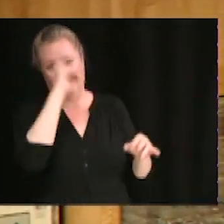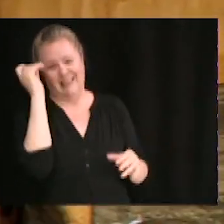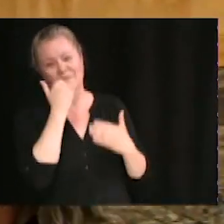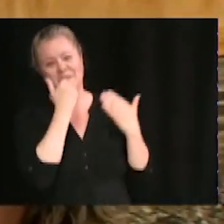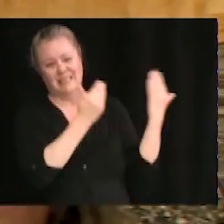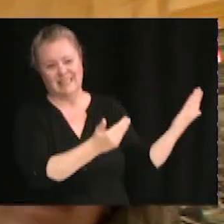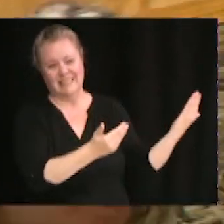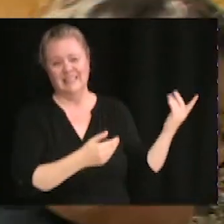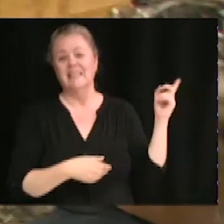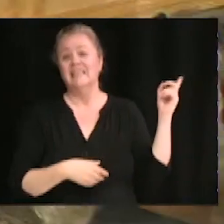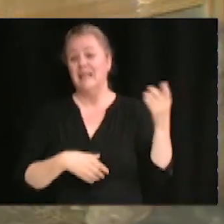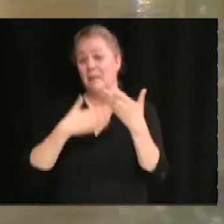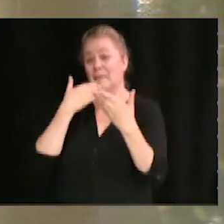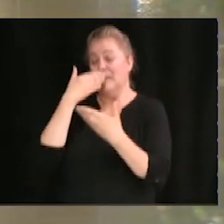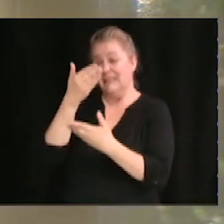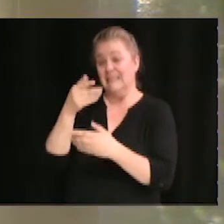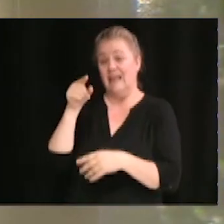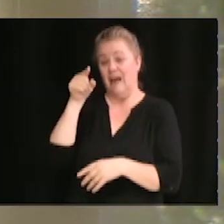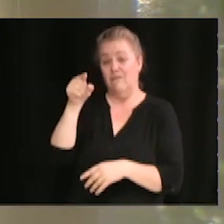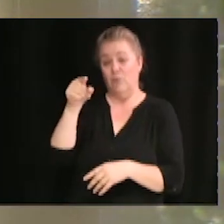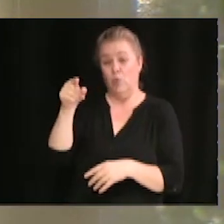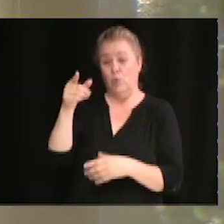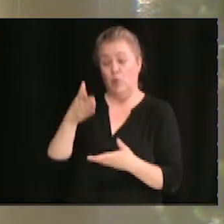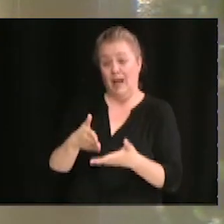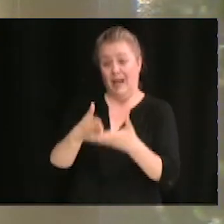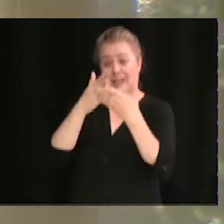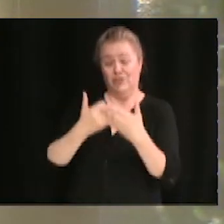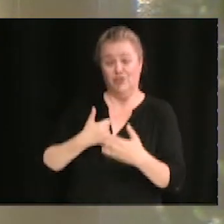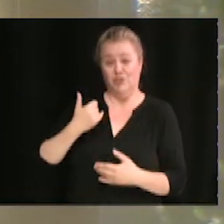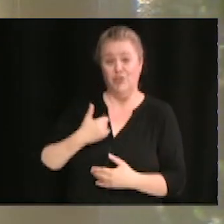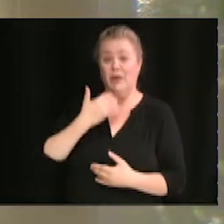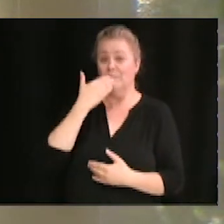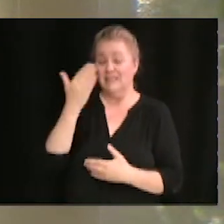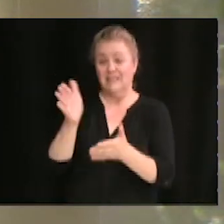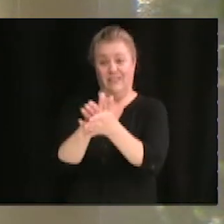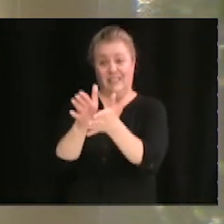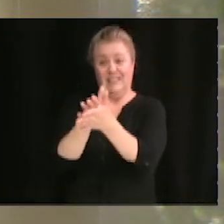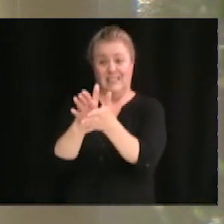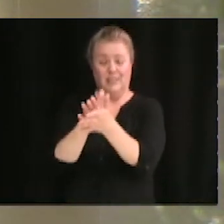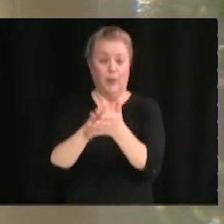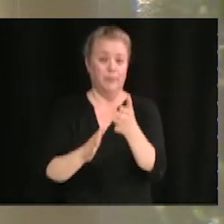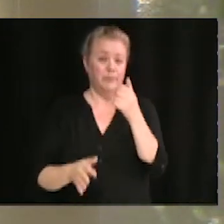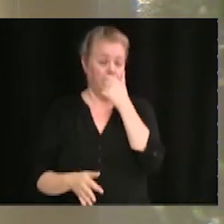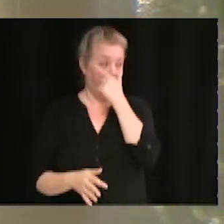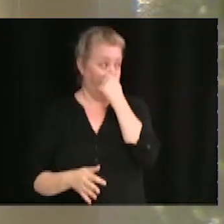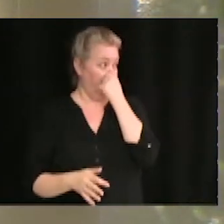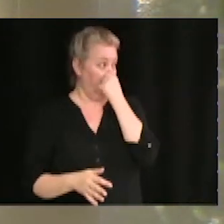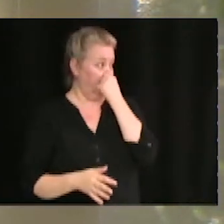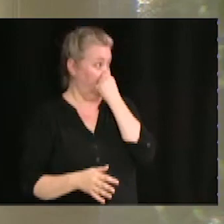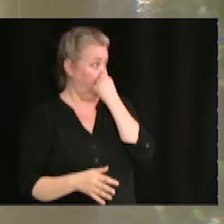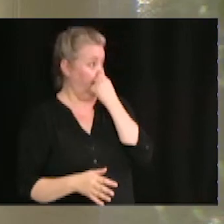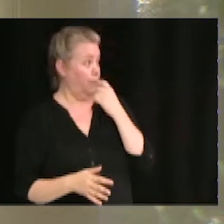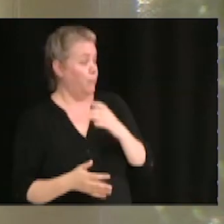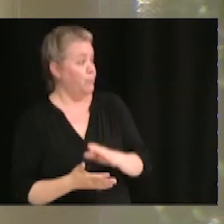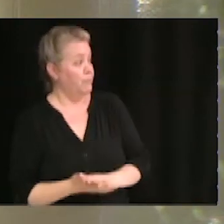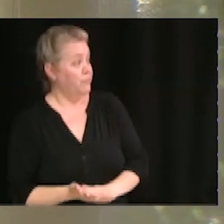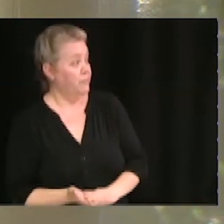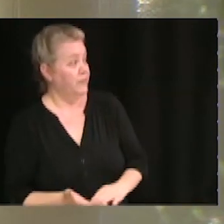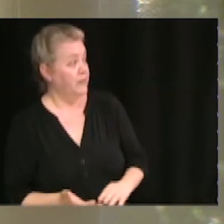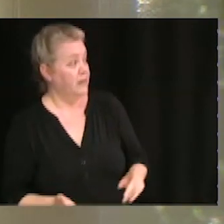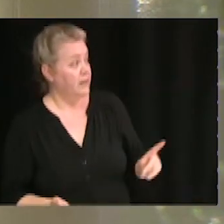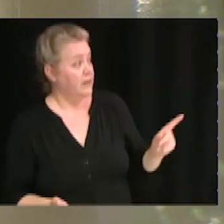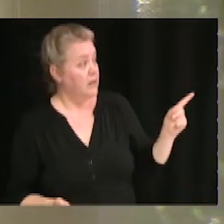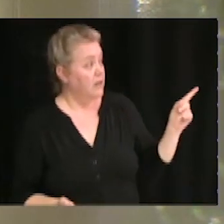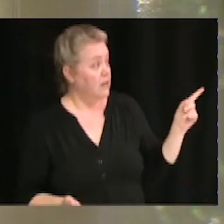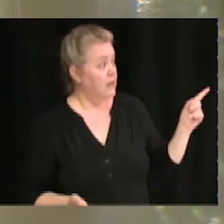contribution également pour ces jeunes. Bravo. D'ailleurs, il y a des collègues, et puis peut-être vous, si vous êtes disponible, on attend